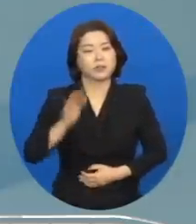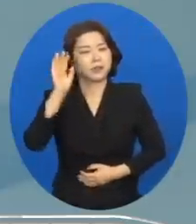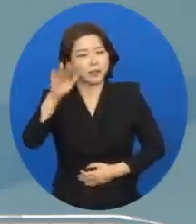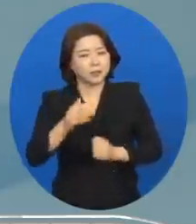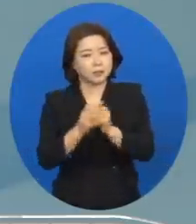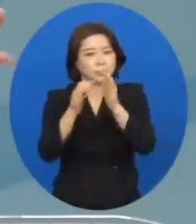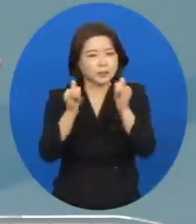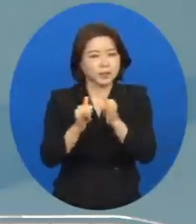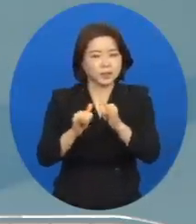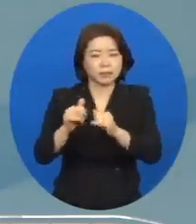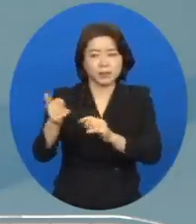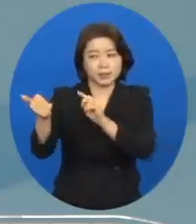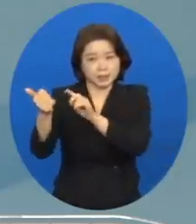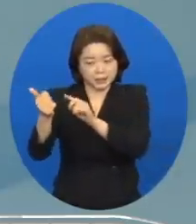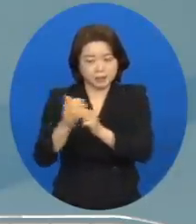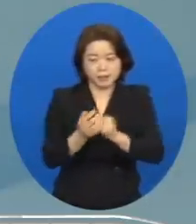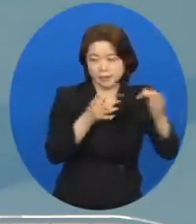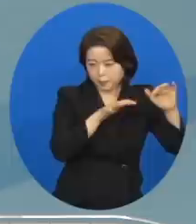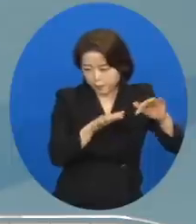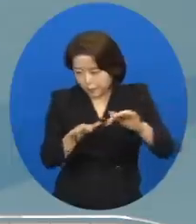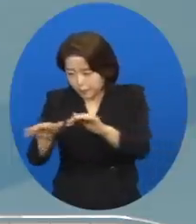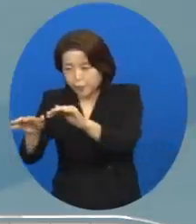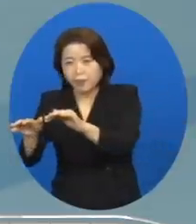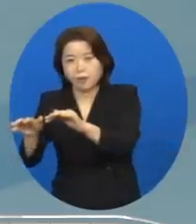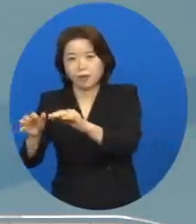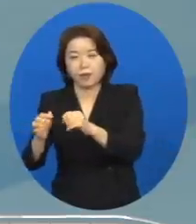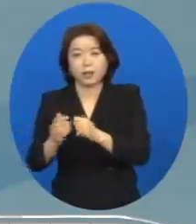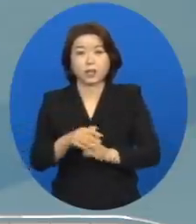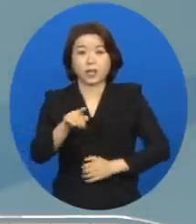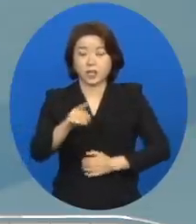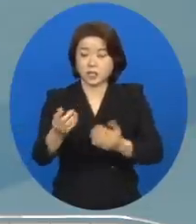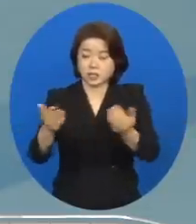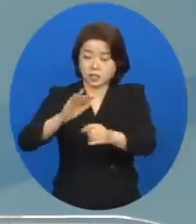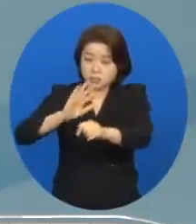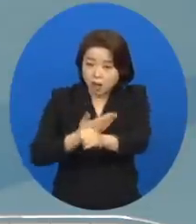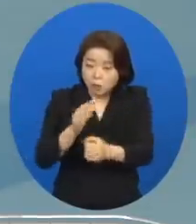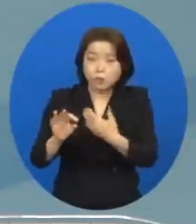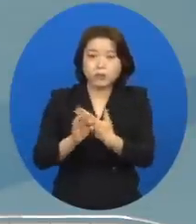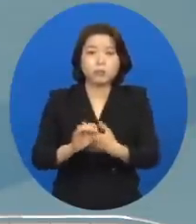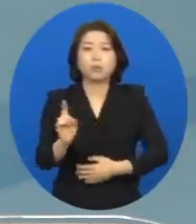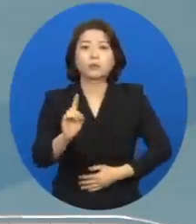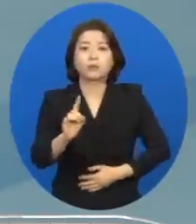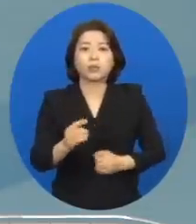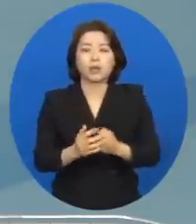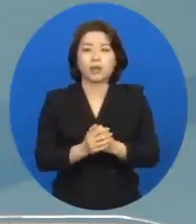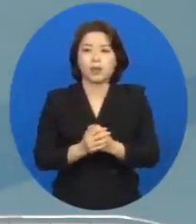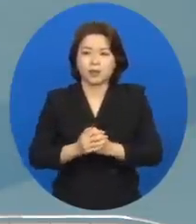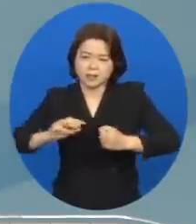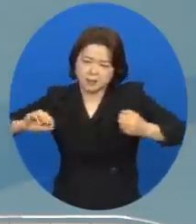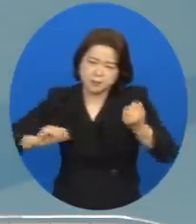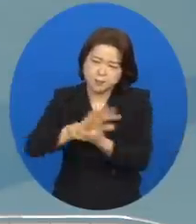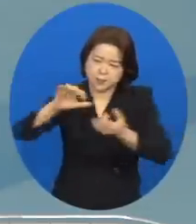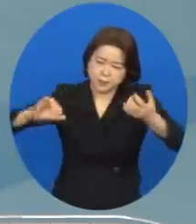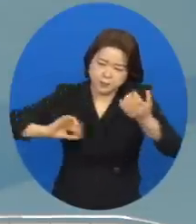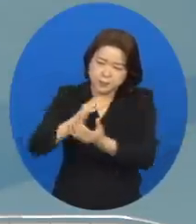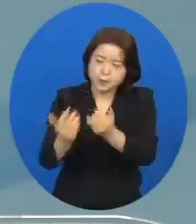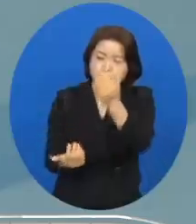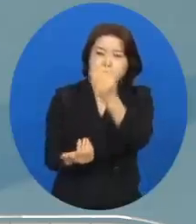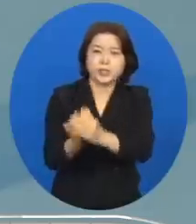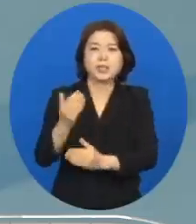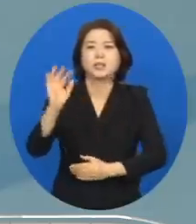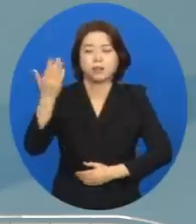다 예수님에게로 몰려가게 되고 이 일이 잘못되면 밀란이 일어나는 일도 생기게